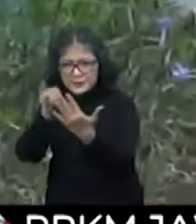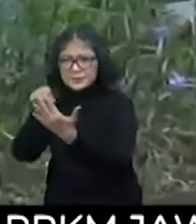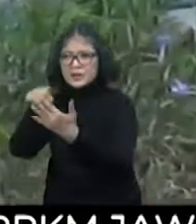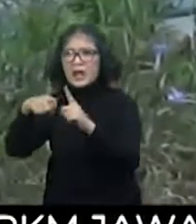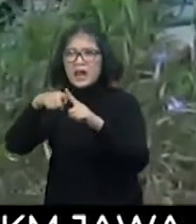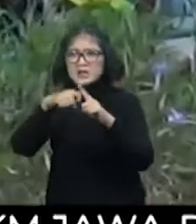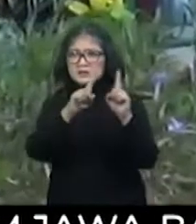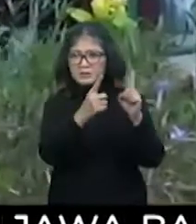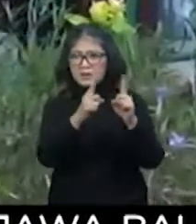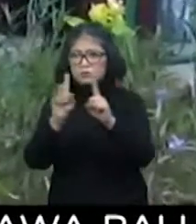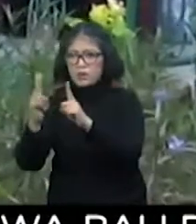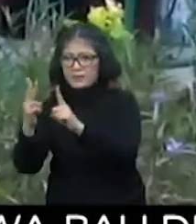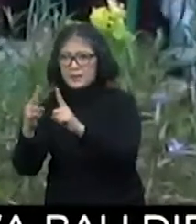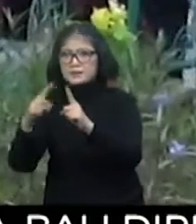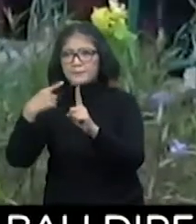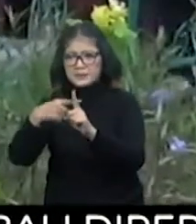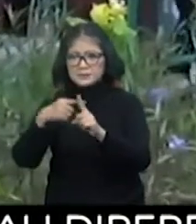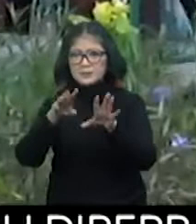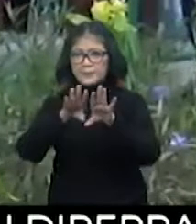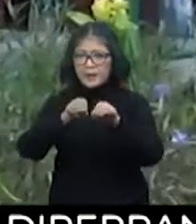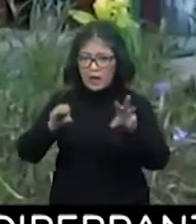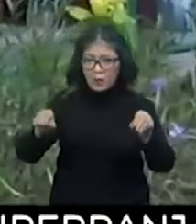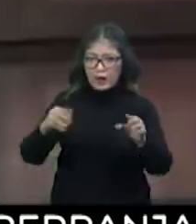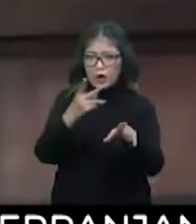dan guru. Keseluruhan hasil swab acak ini